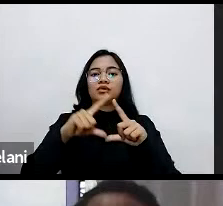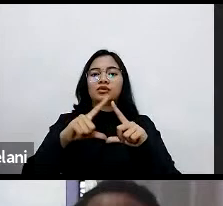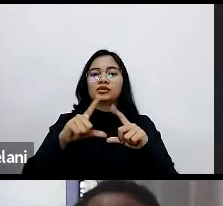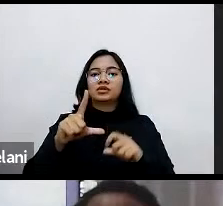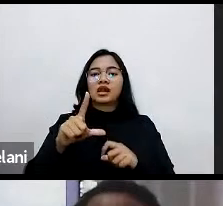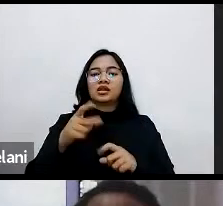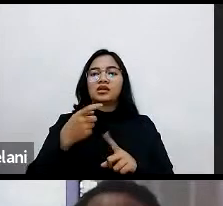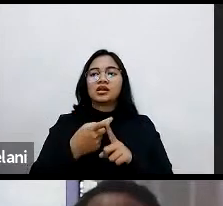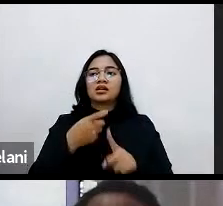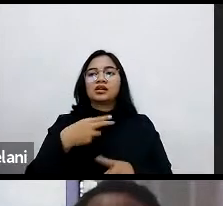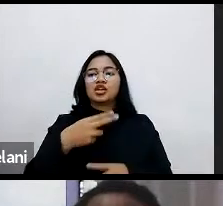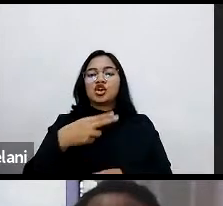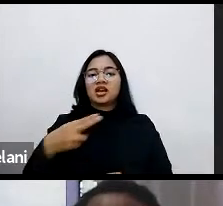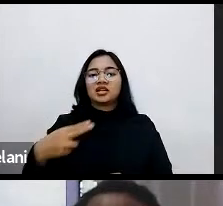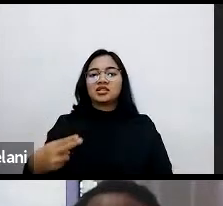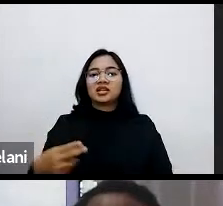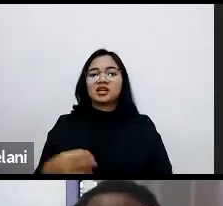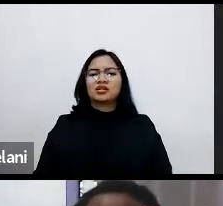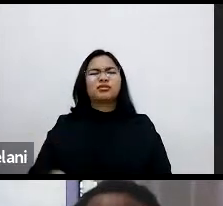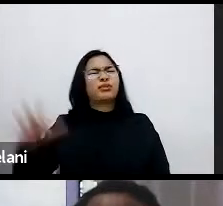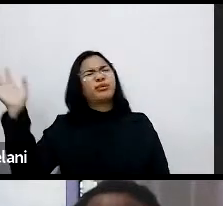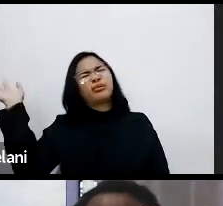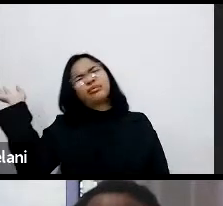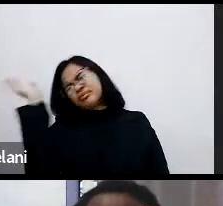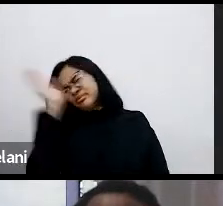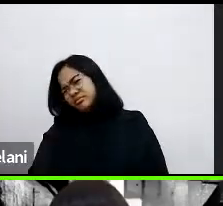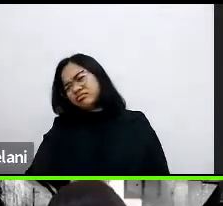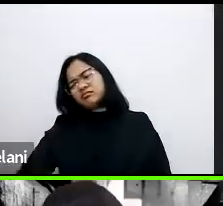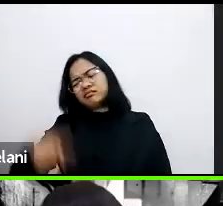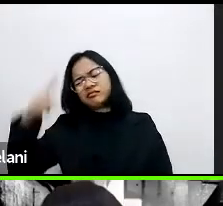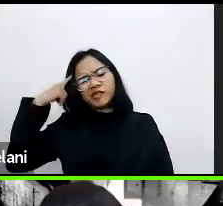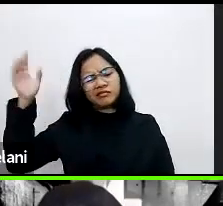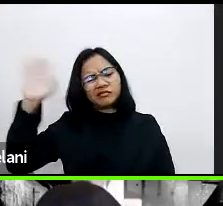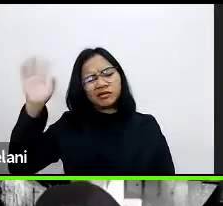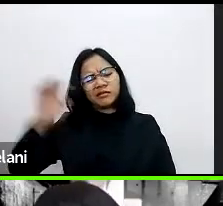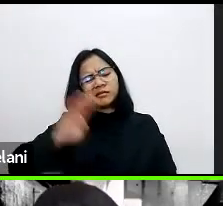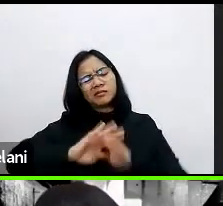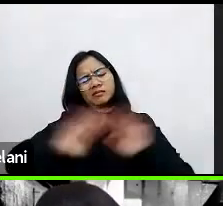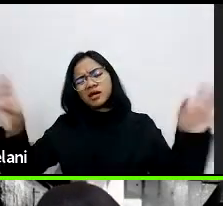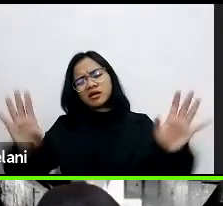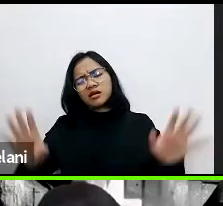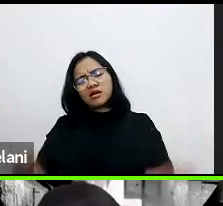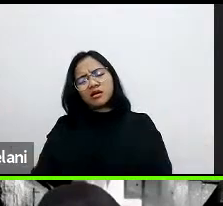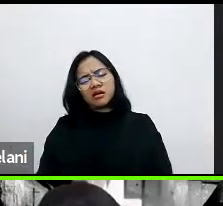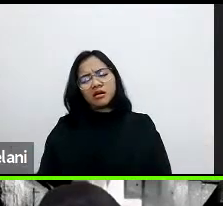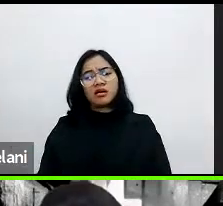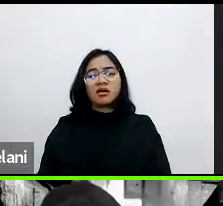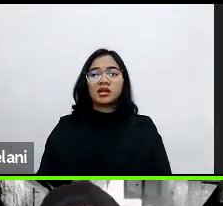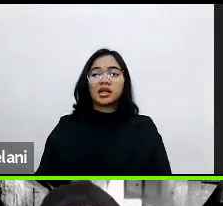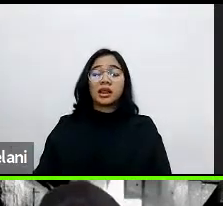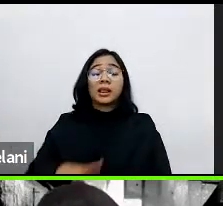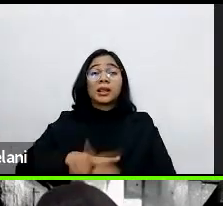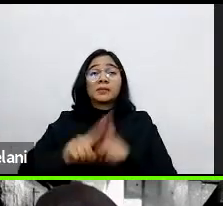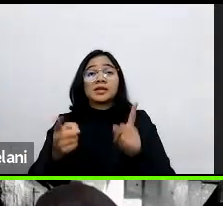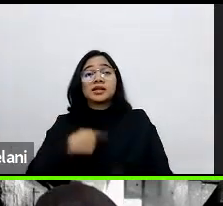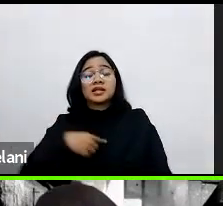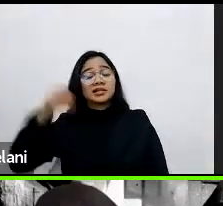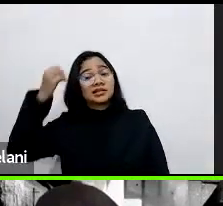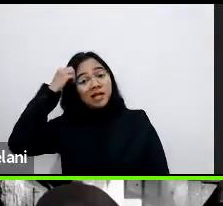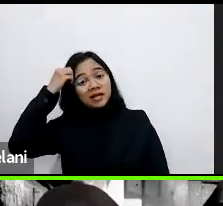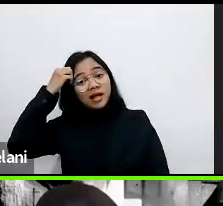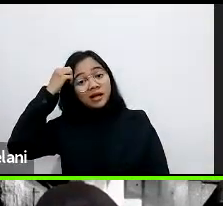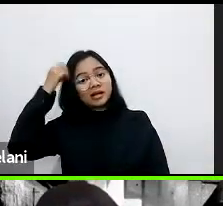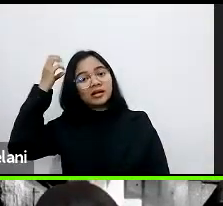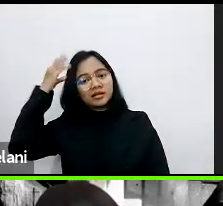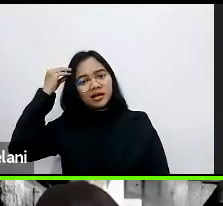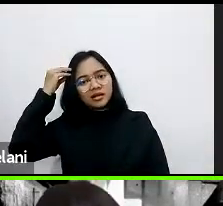nggak oke banget nih gitu. Tapi kemudian saya sadar bahwa cara pandang seperti itu mungkin saya sedang memberi